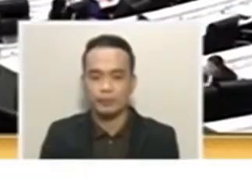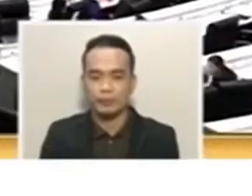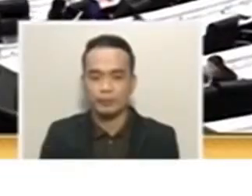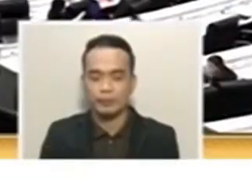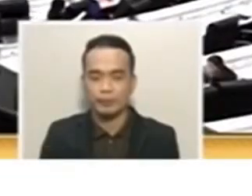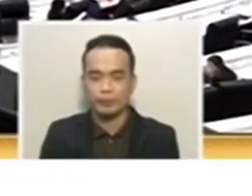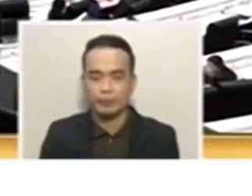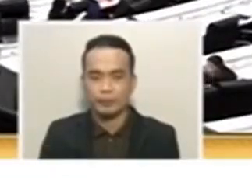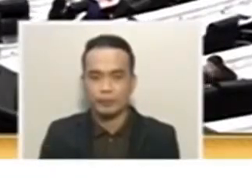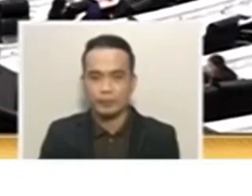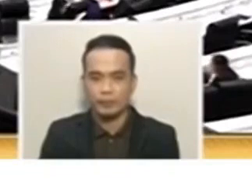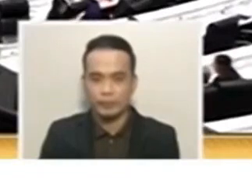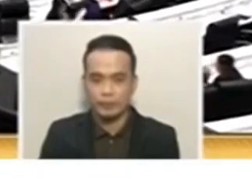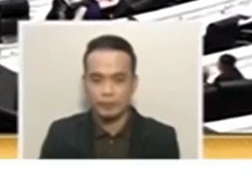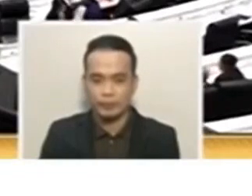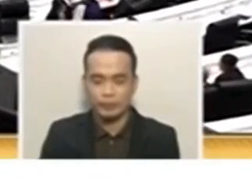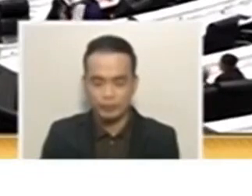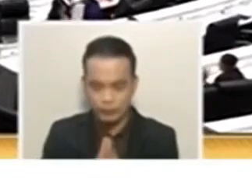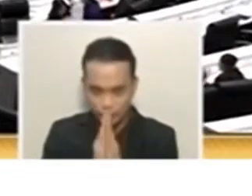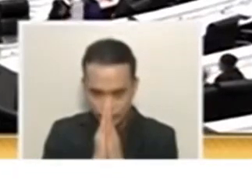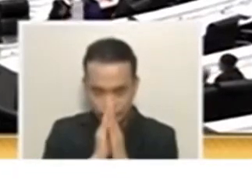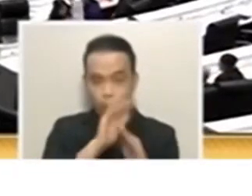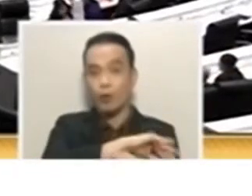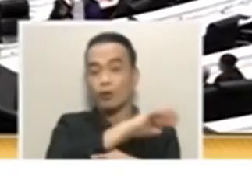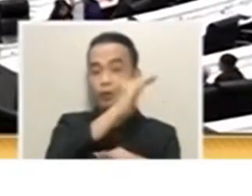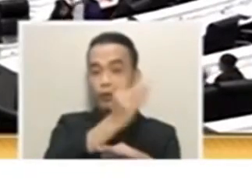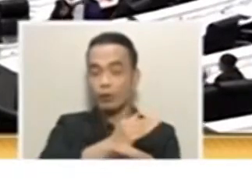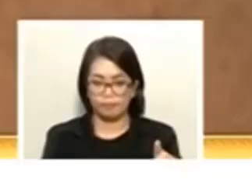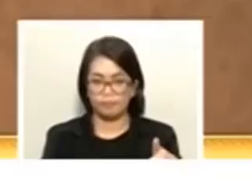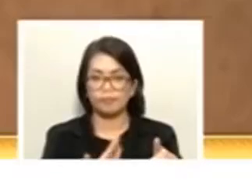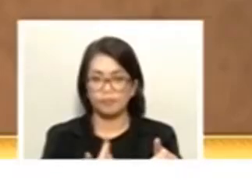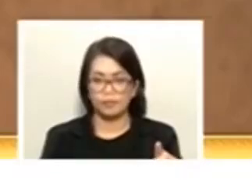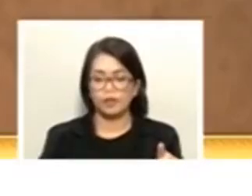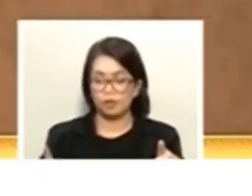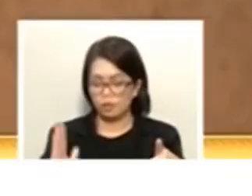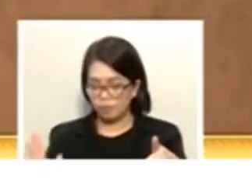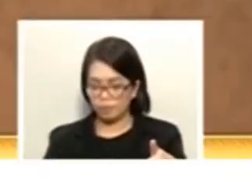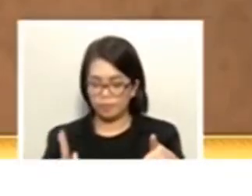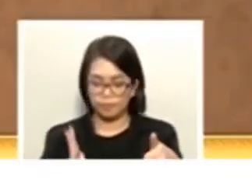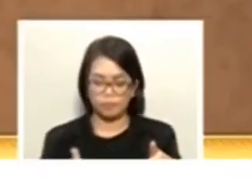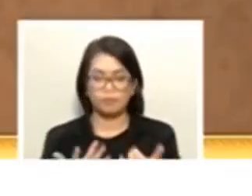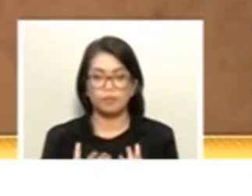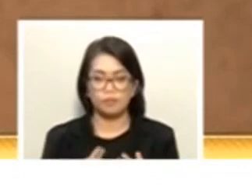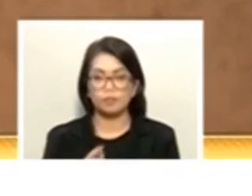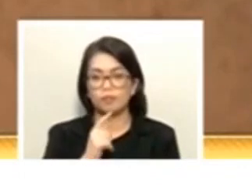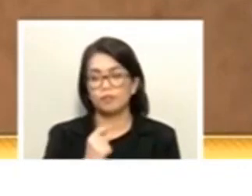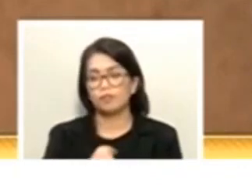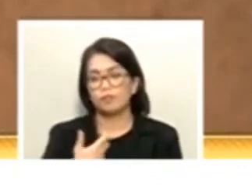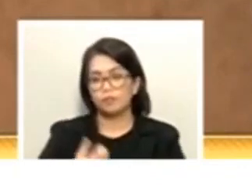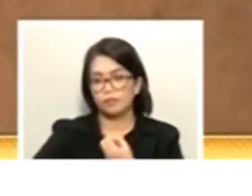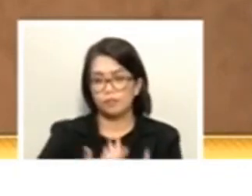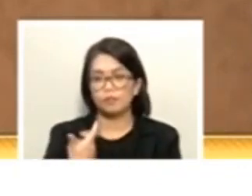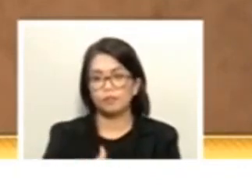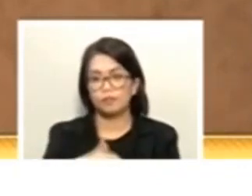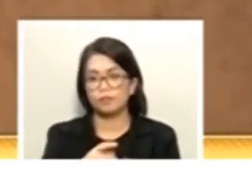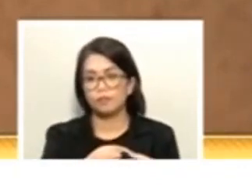นตรีเนี่ยสามารถโหวตได ้ ร่วมโหวตได้ด้วย รัฐมนตรีก็มีทั้ง19คนเสียงก็เลยไม่น่าจะปริ่มน้ำเล